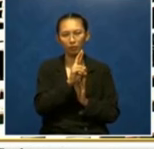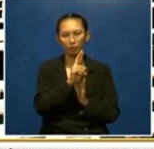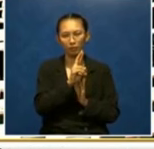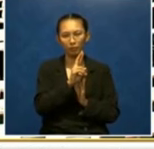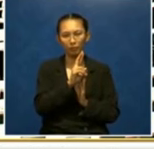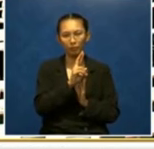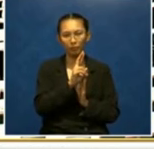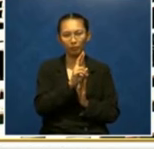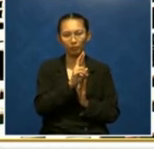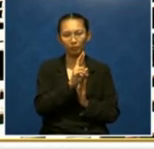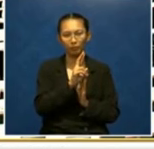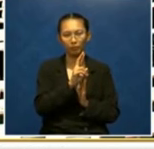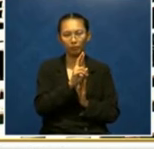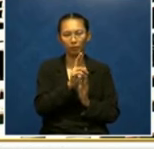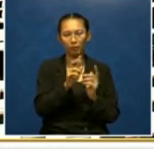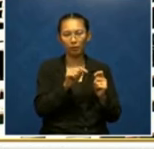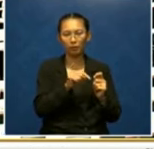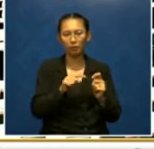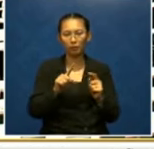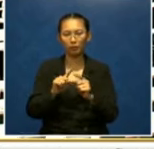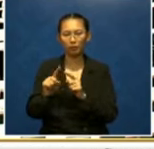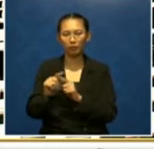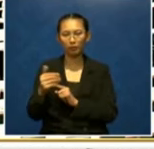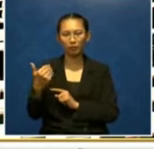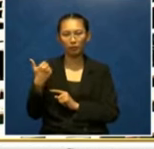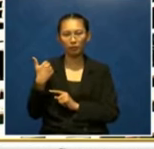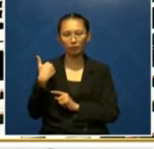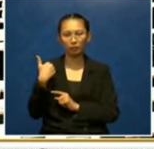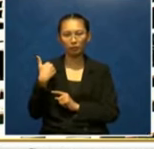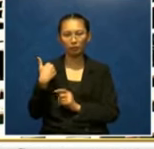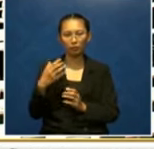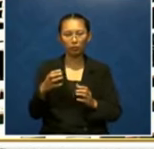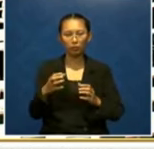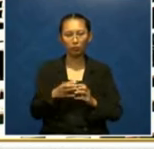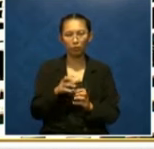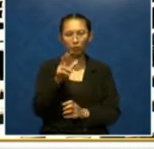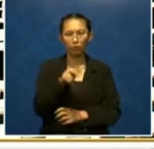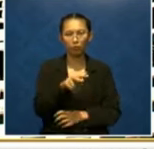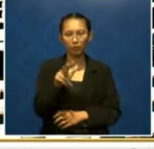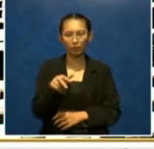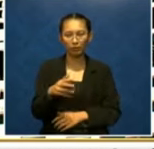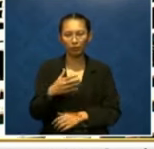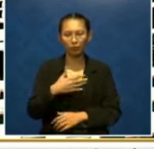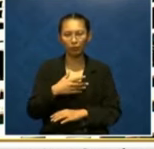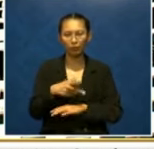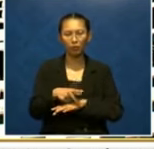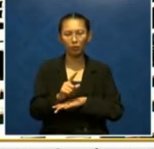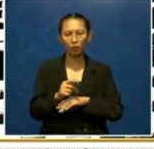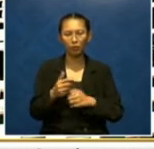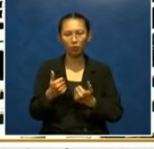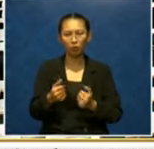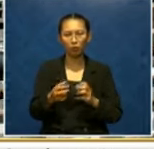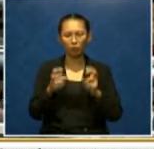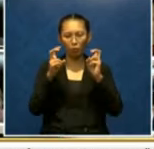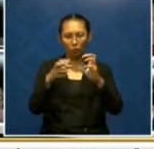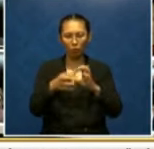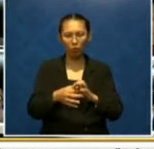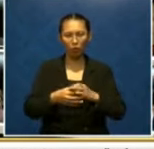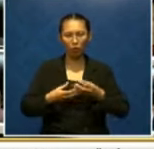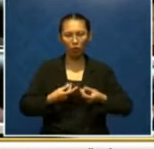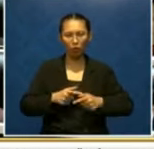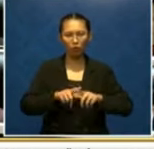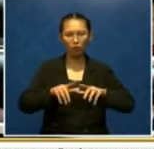ภอเวียงชัยอำเภอเวียงเชียงรุ้งและอำเภอเมือง3ตำบลพรรคเพื่อไทยค่ะท่านประธานคะในยติเรื่องปัญหาที่ดินทำกินของประชา